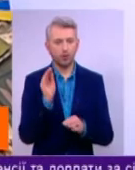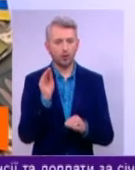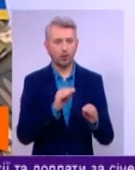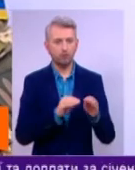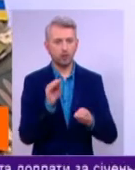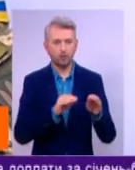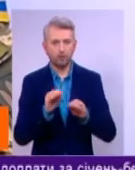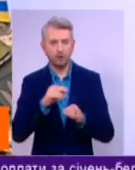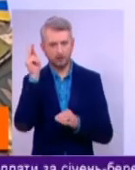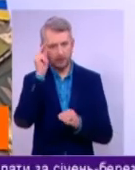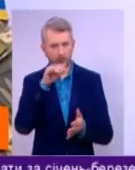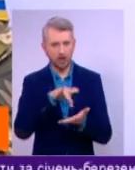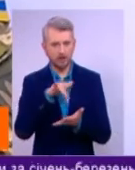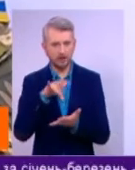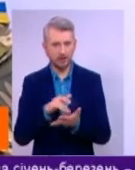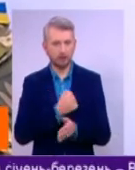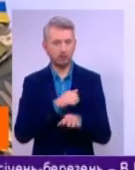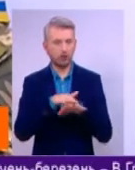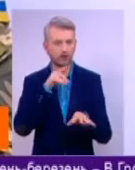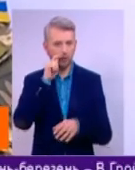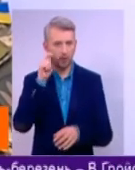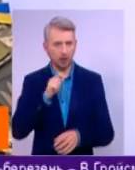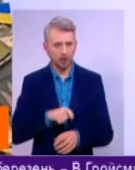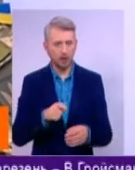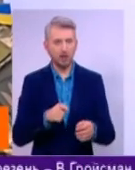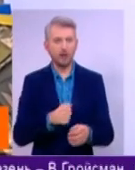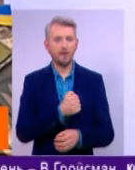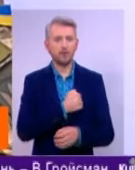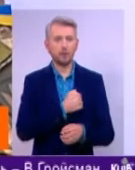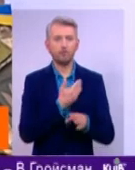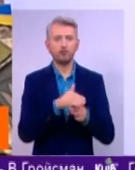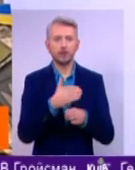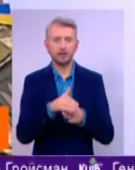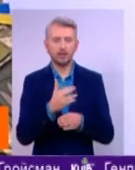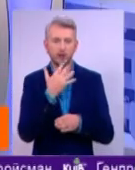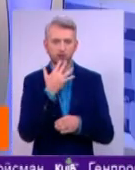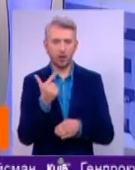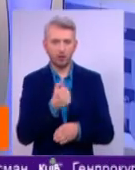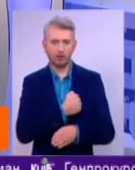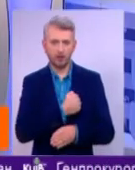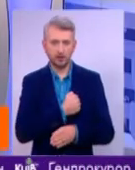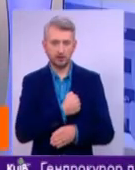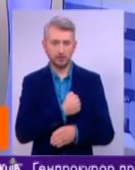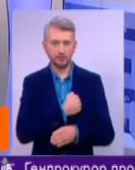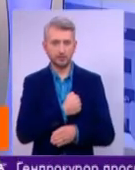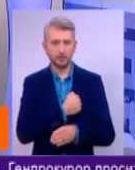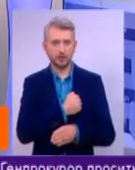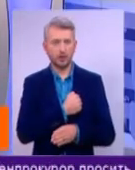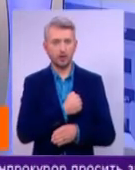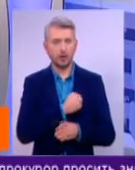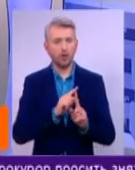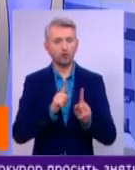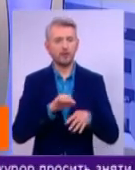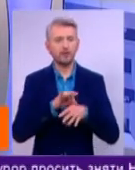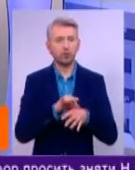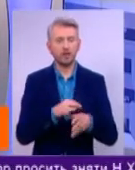комплектуватись навчальні центри Збройних сил України, військові частини Національної гвардії. Особливість